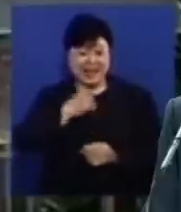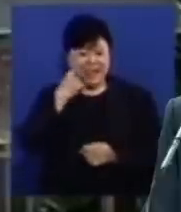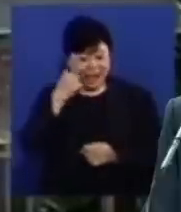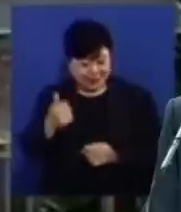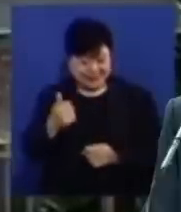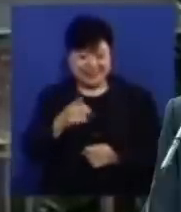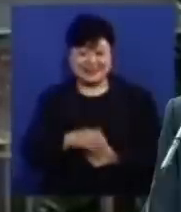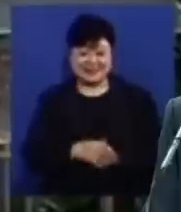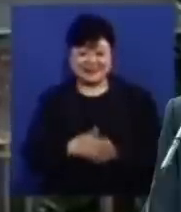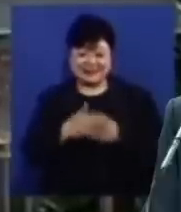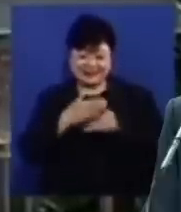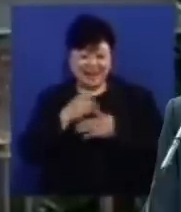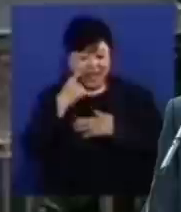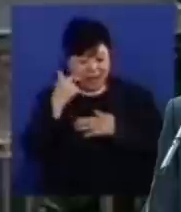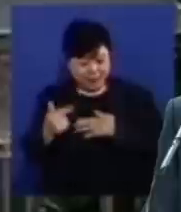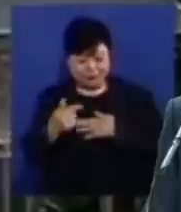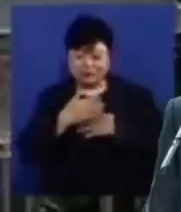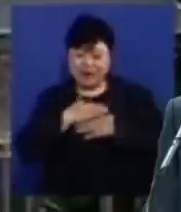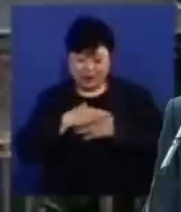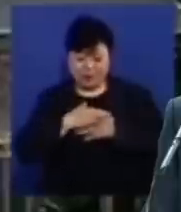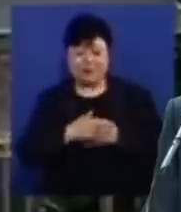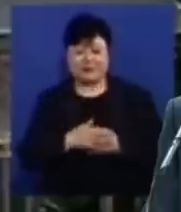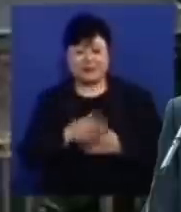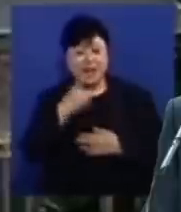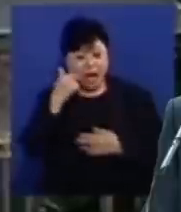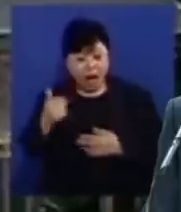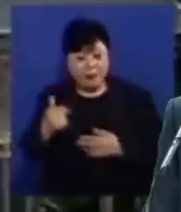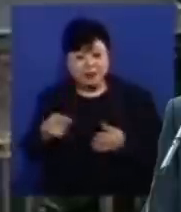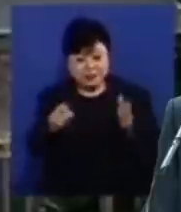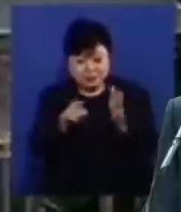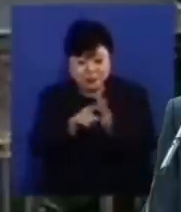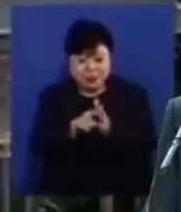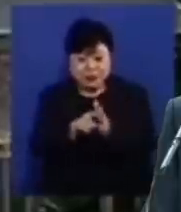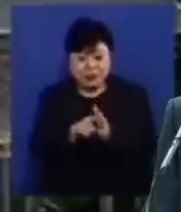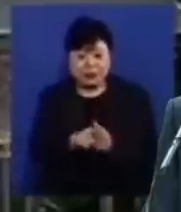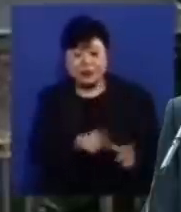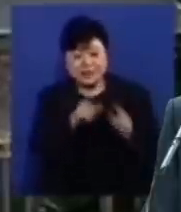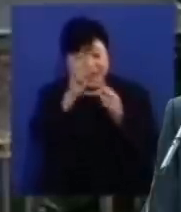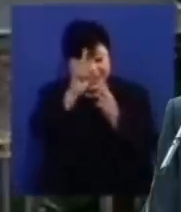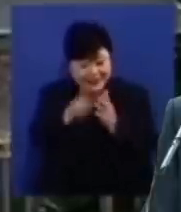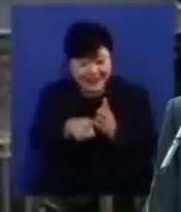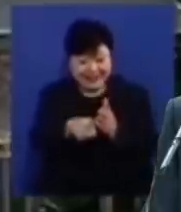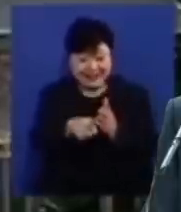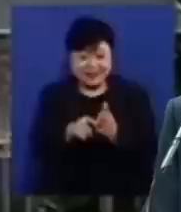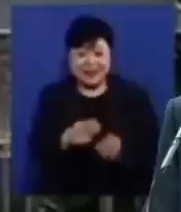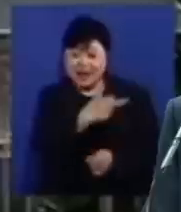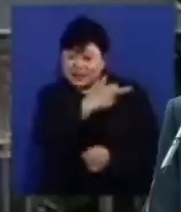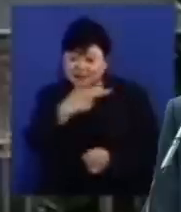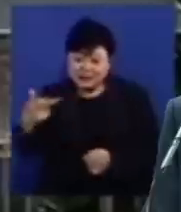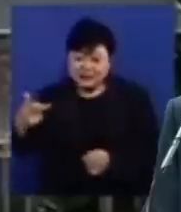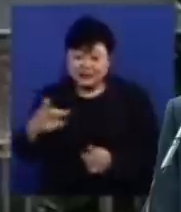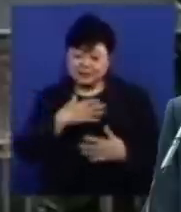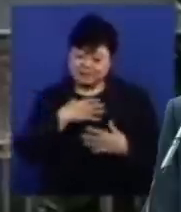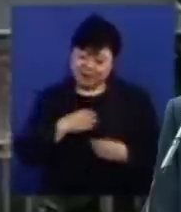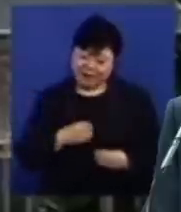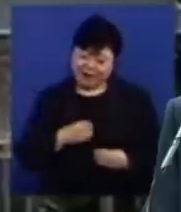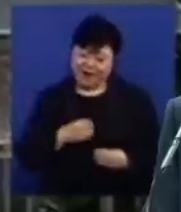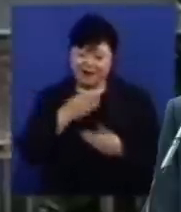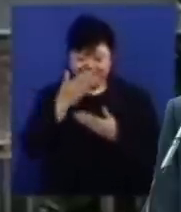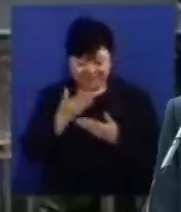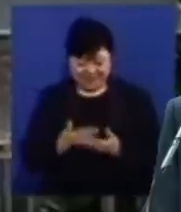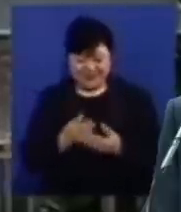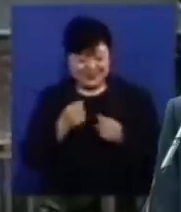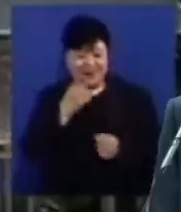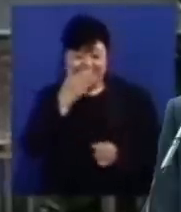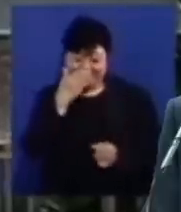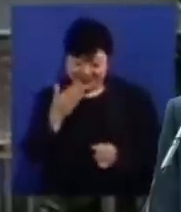아버지가 내 아버지인 줄 알고 이 아버지를 믿고 인생을 살아나가면 큰 평안을 가지고 살아갈 수가